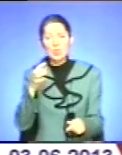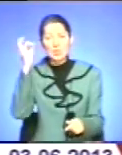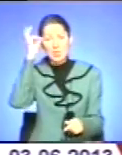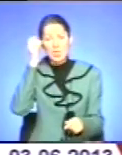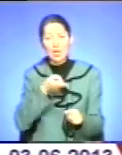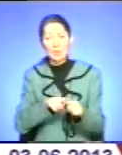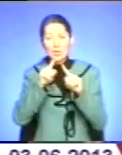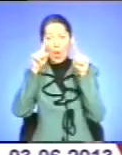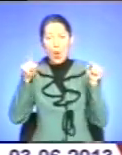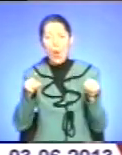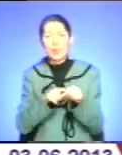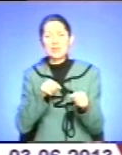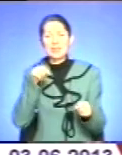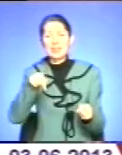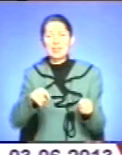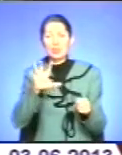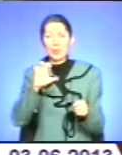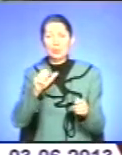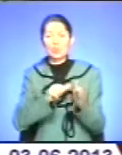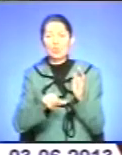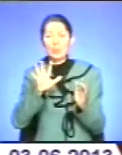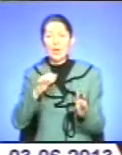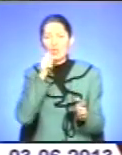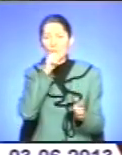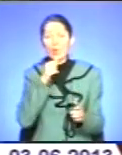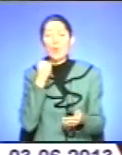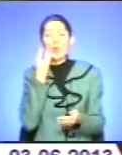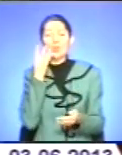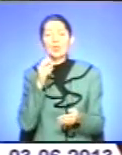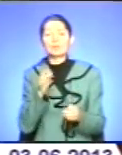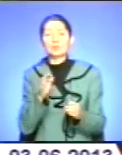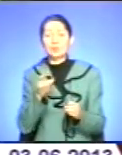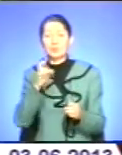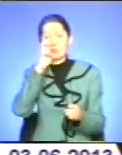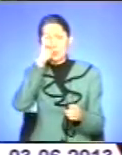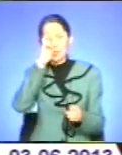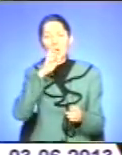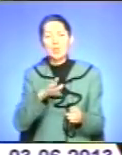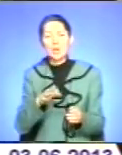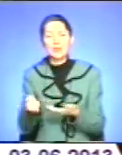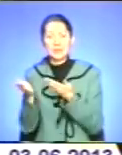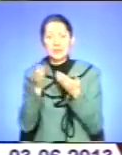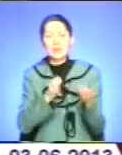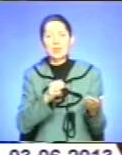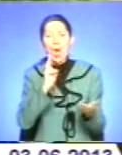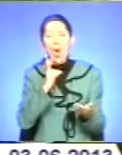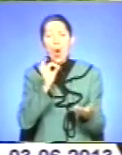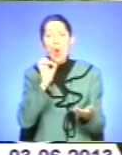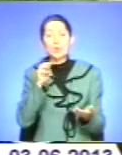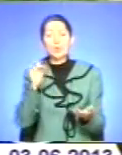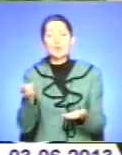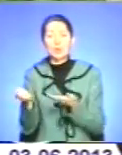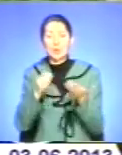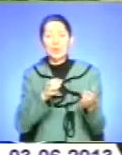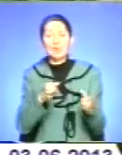датується 1565 роком, коли князь Константин Островський запросив свиту подорожніх на ночівлю до себе. Серед них